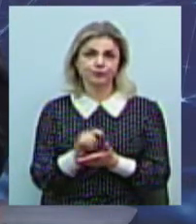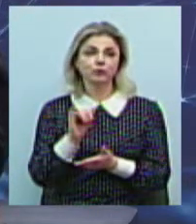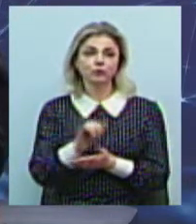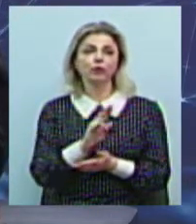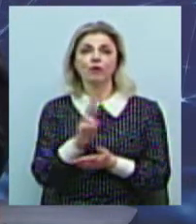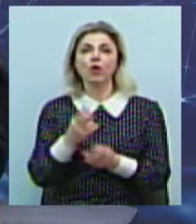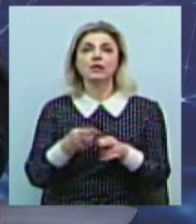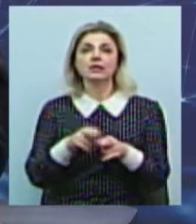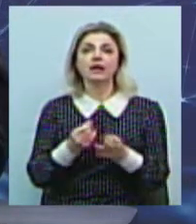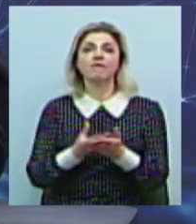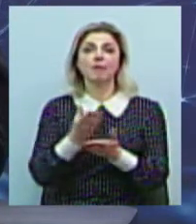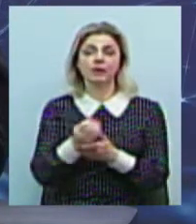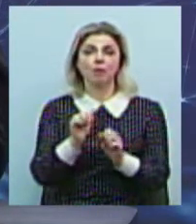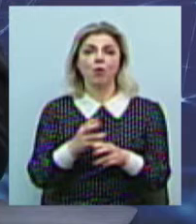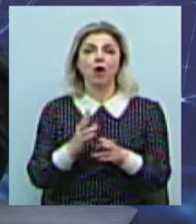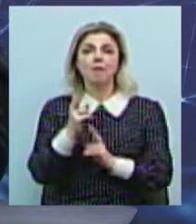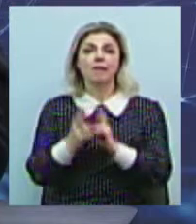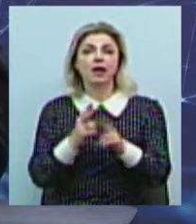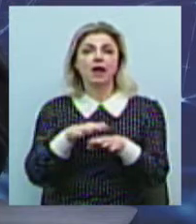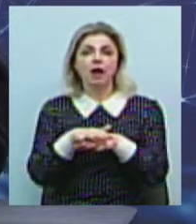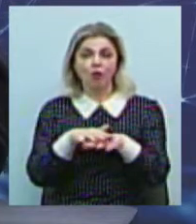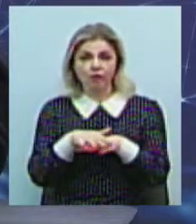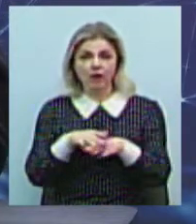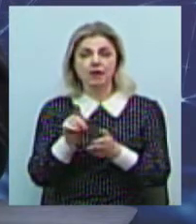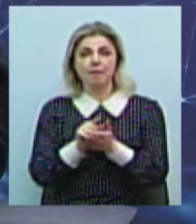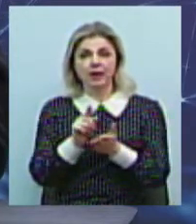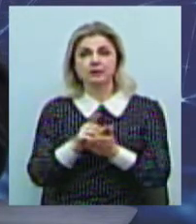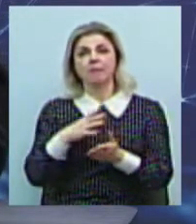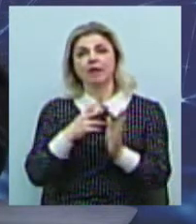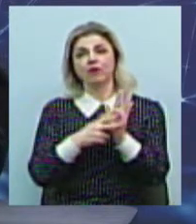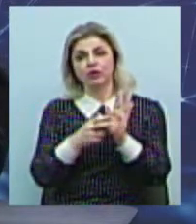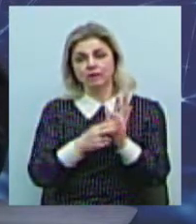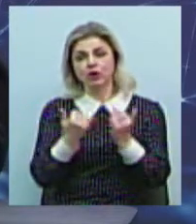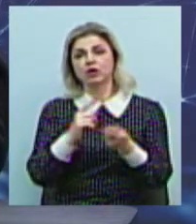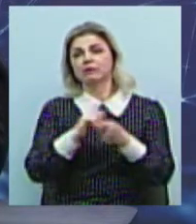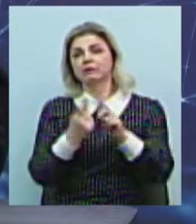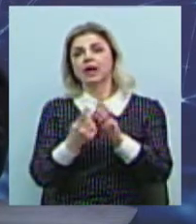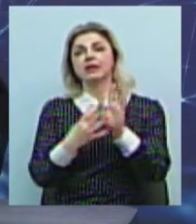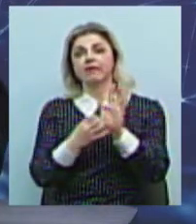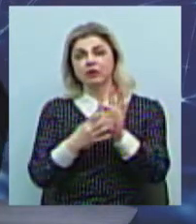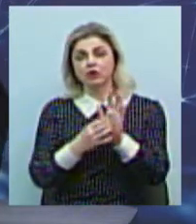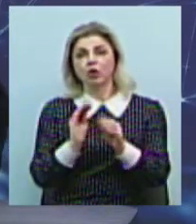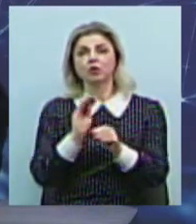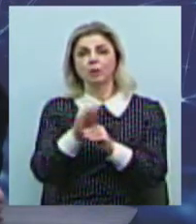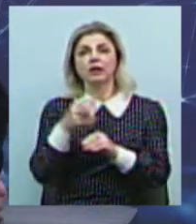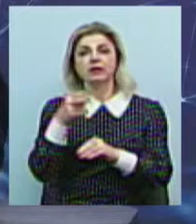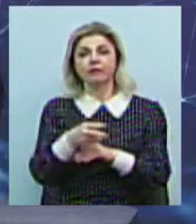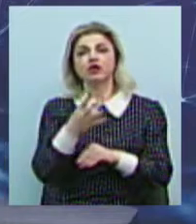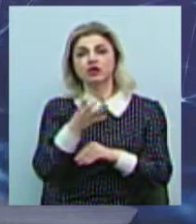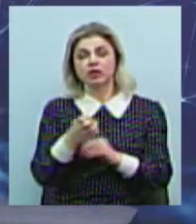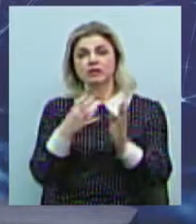ці виплати перерахуватися якби всередині. Тобто пенсія там була 800, стала 900 гривень, але ми доплачуємо до